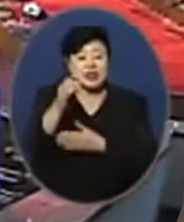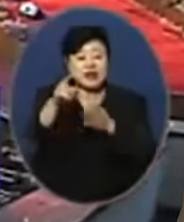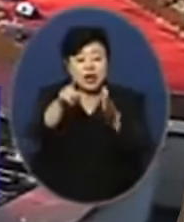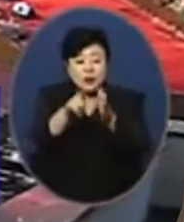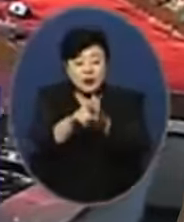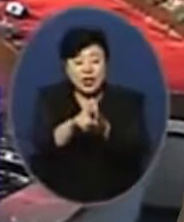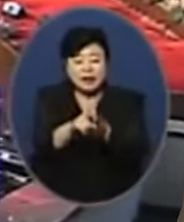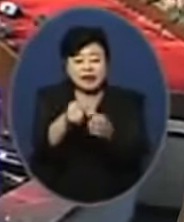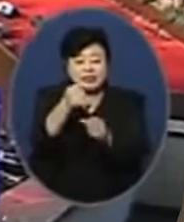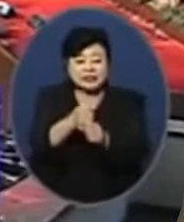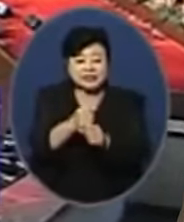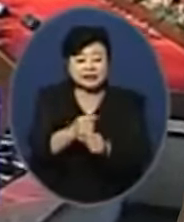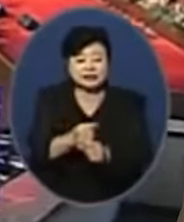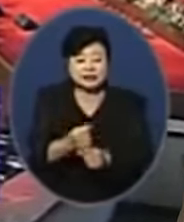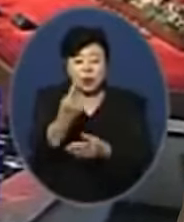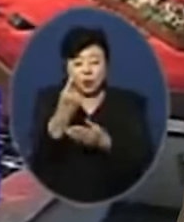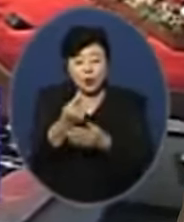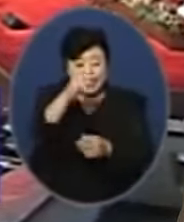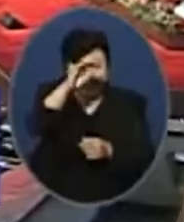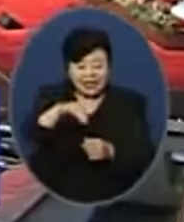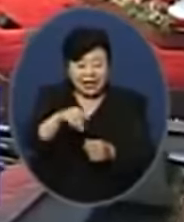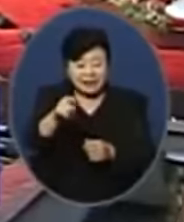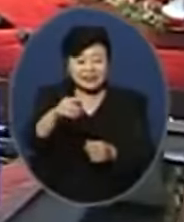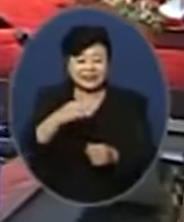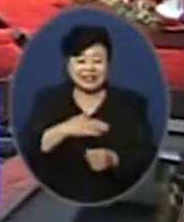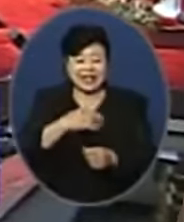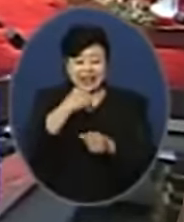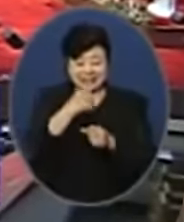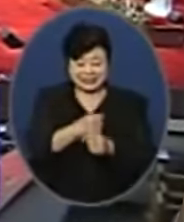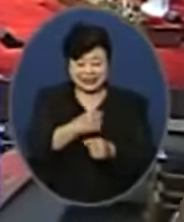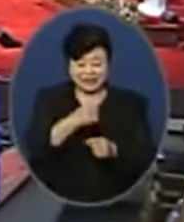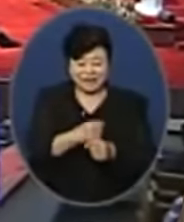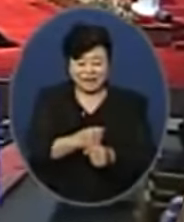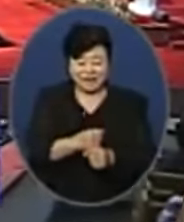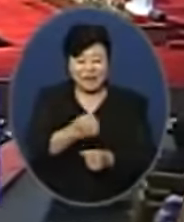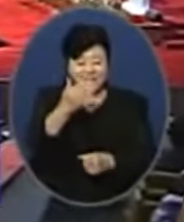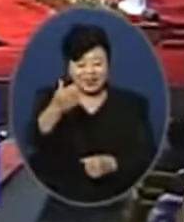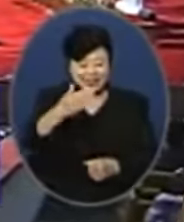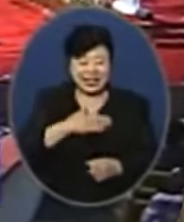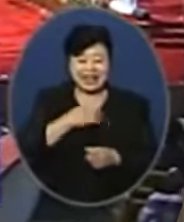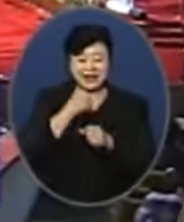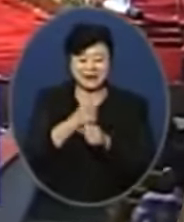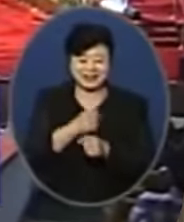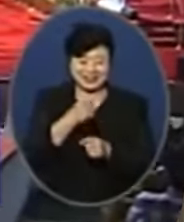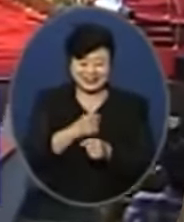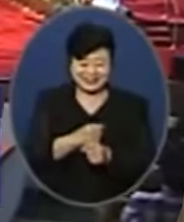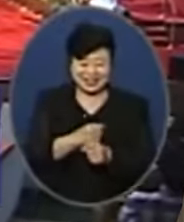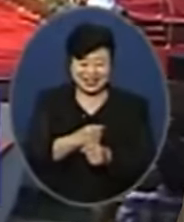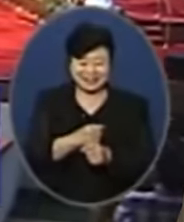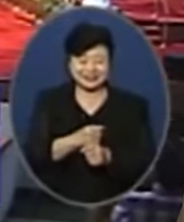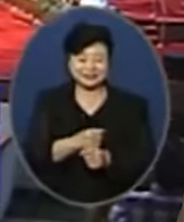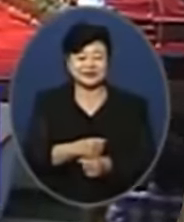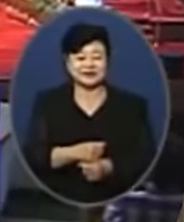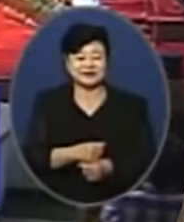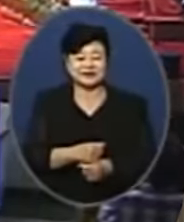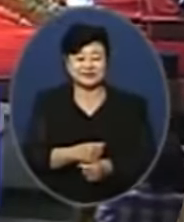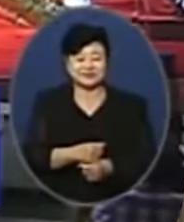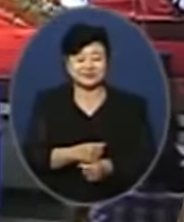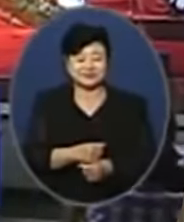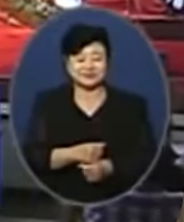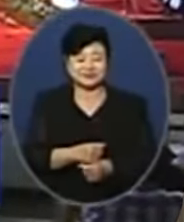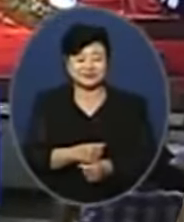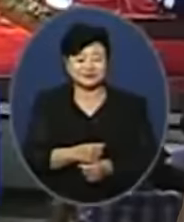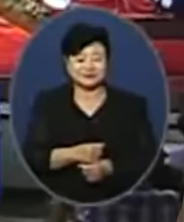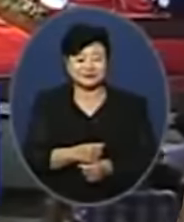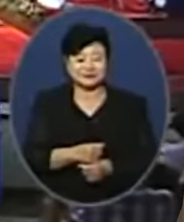내 영광을 위하여 창조하신 자를 오게 하라. 그를 내가 지었고 그를 내가 만들었느니라. 한번